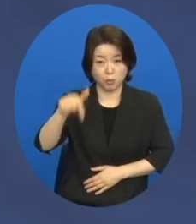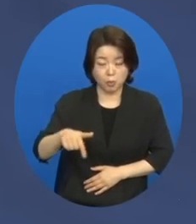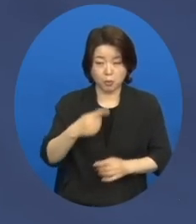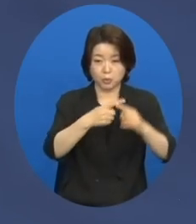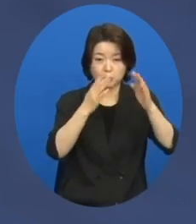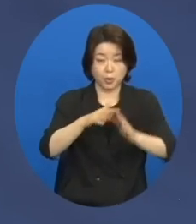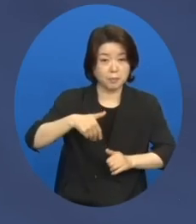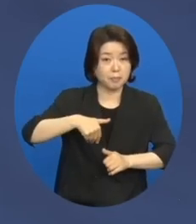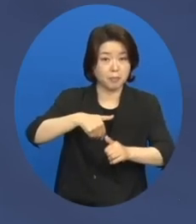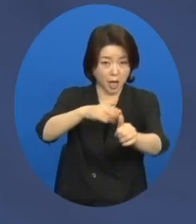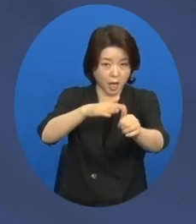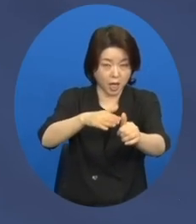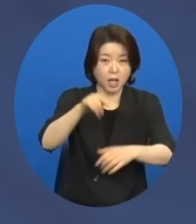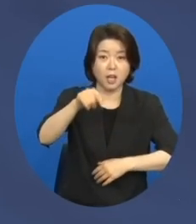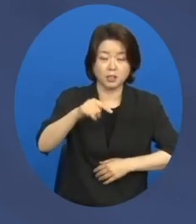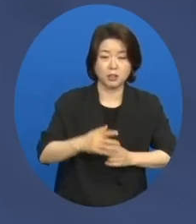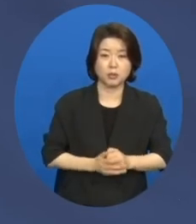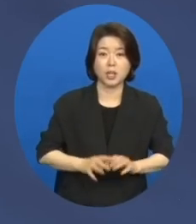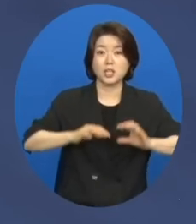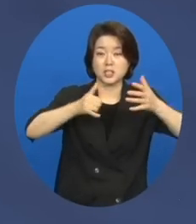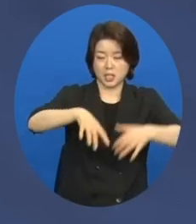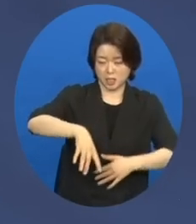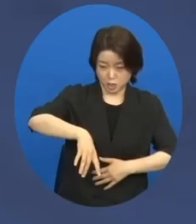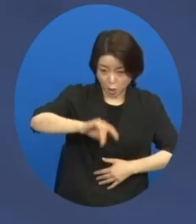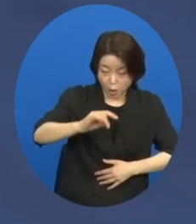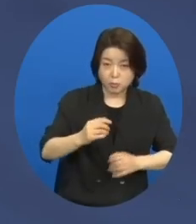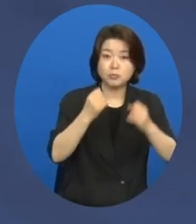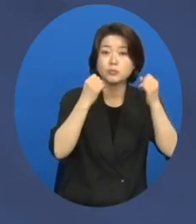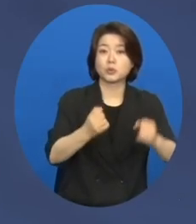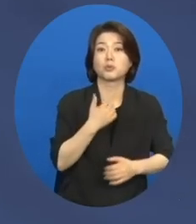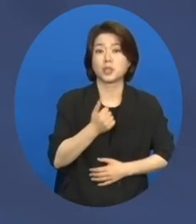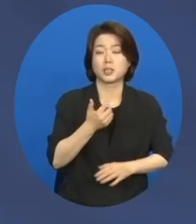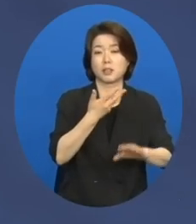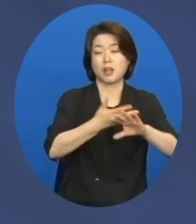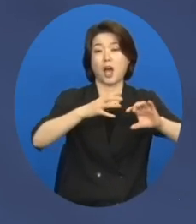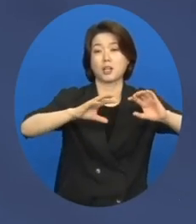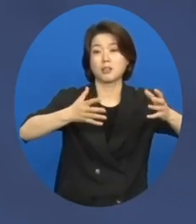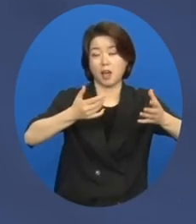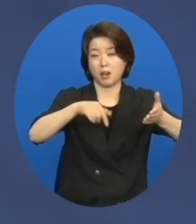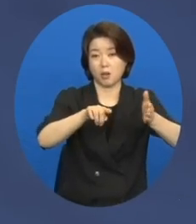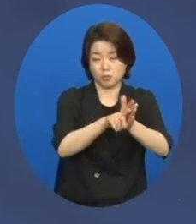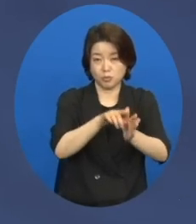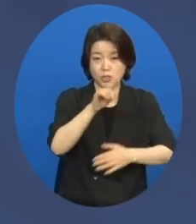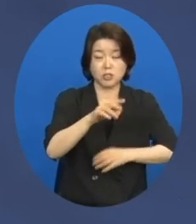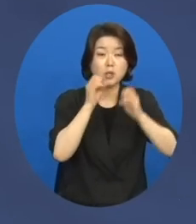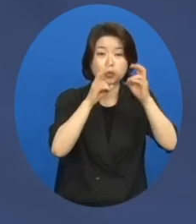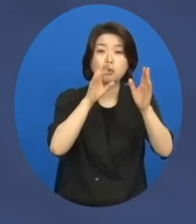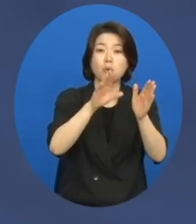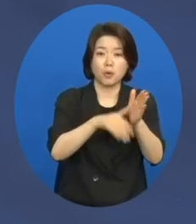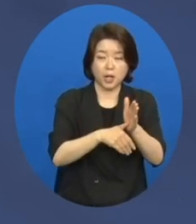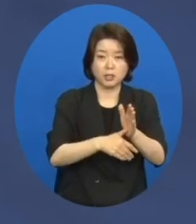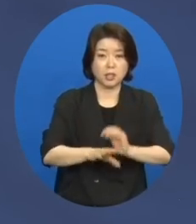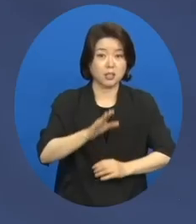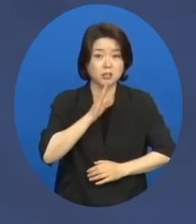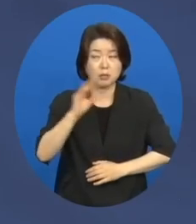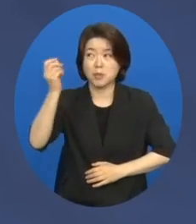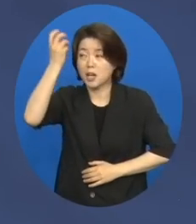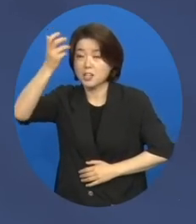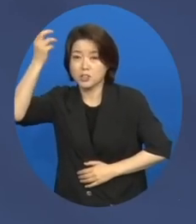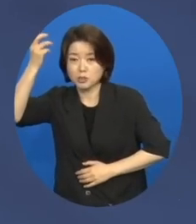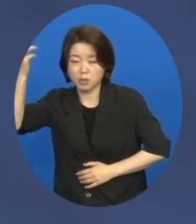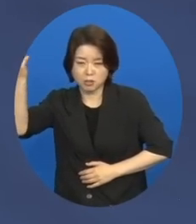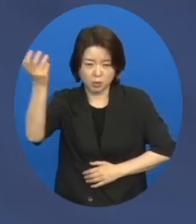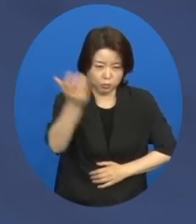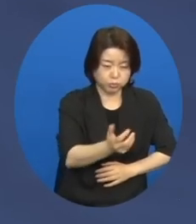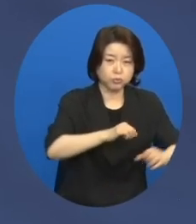그 선교를, 그 세상에 처음 존재하던 이방인을 위한 선교를 할 때 정말 성령께서